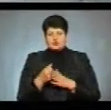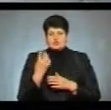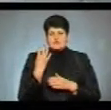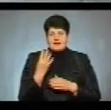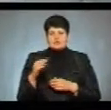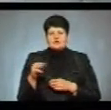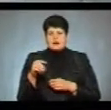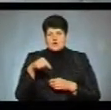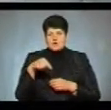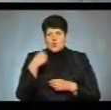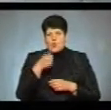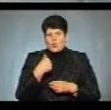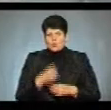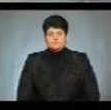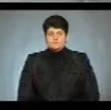травня цього року.